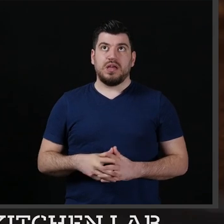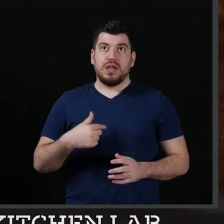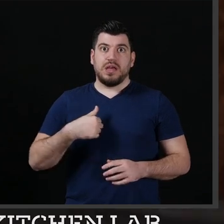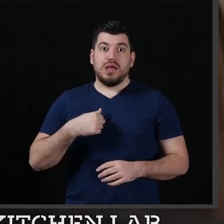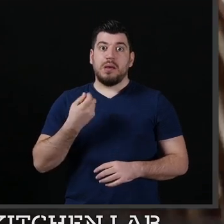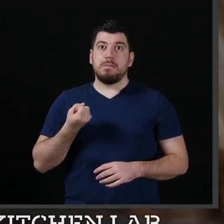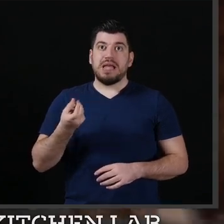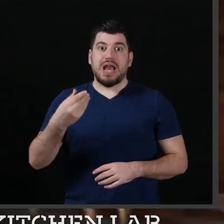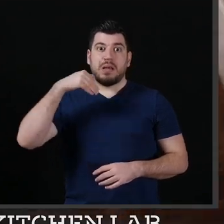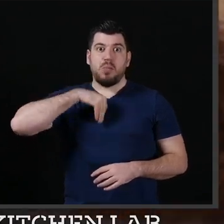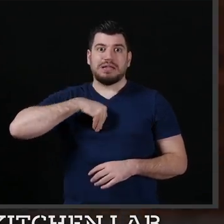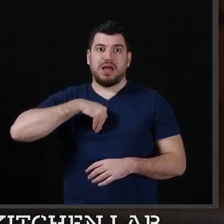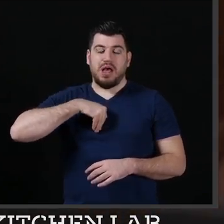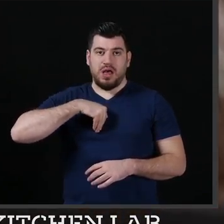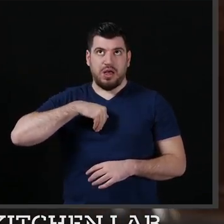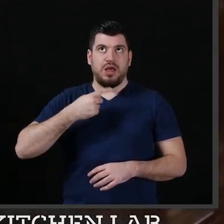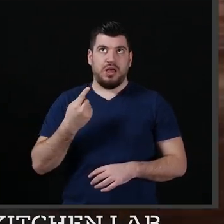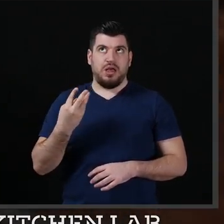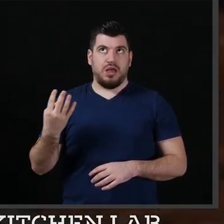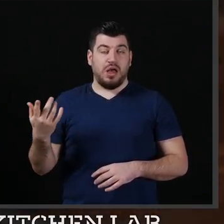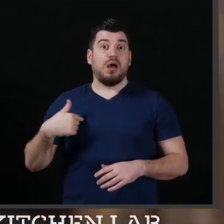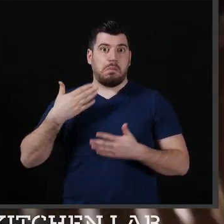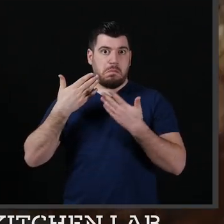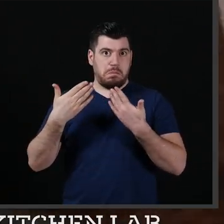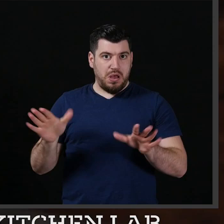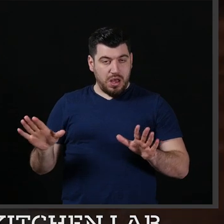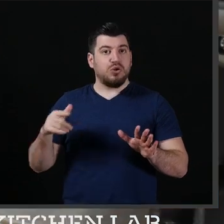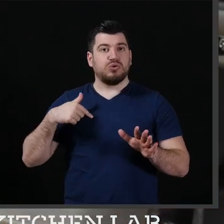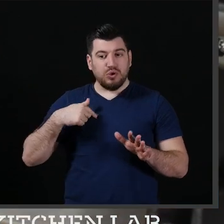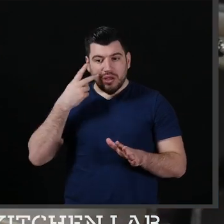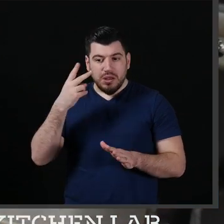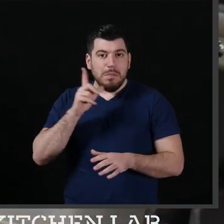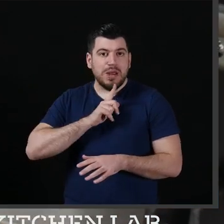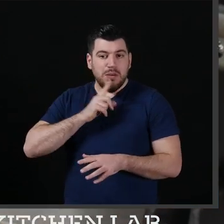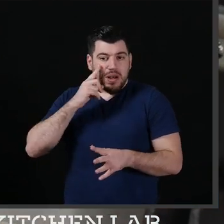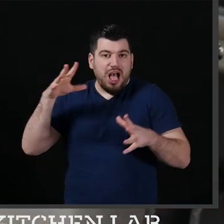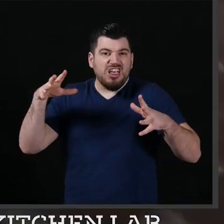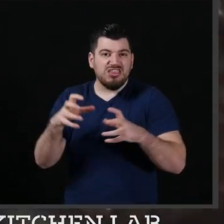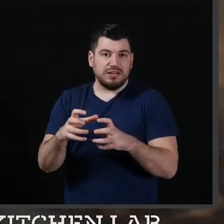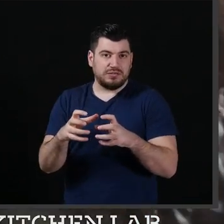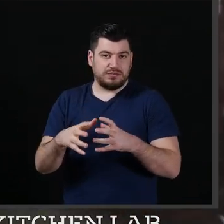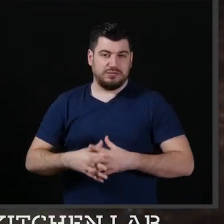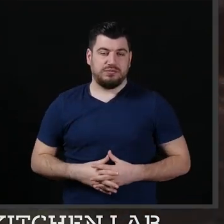Και μόλις περάσουν τα 20 δευτερόλεπτα, ανακατεύουμε μέχρι που να δέσει όλο το σιρόπι μας.